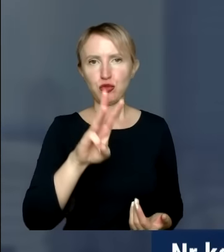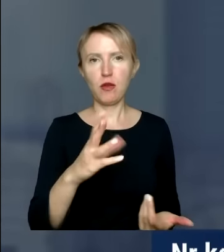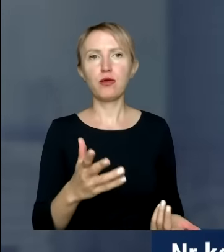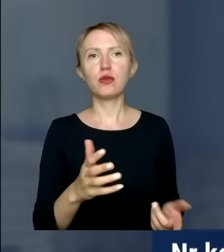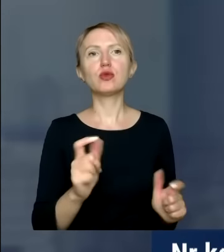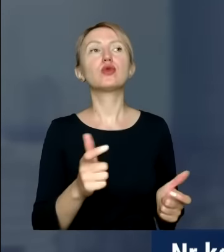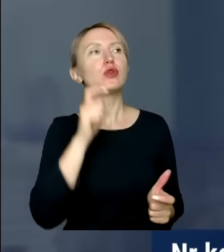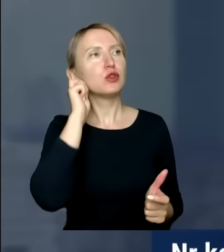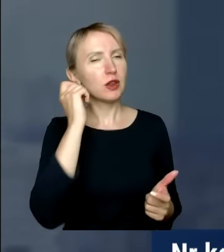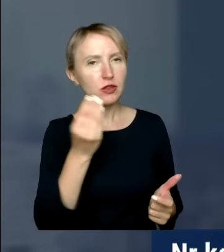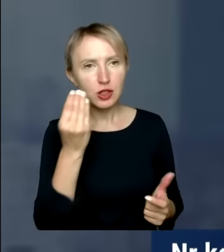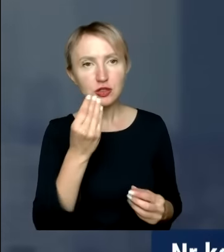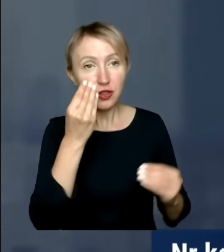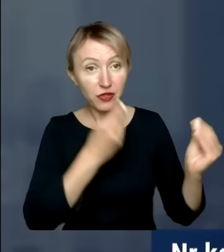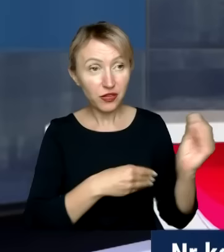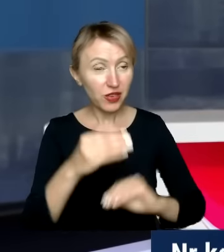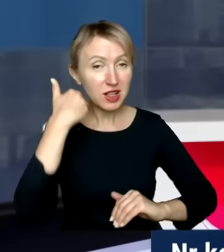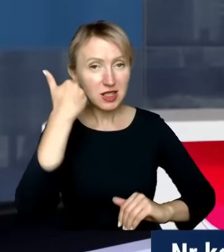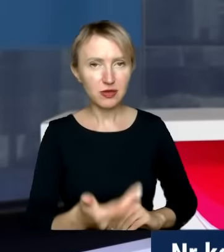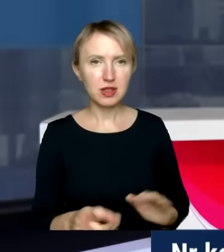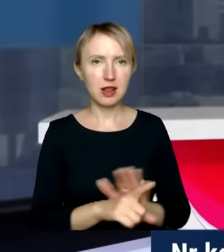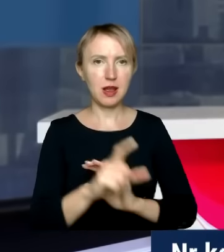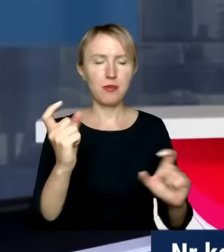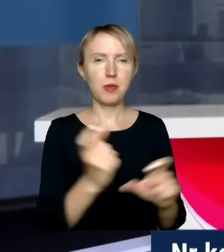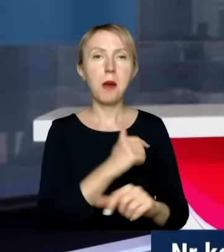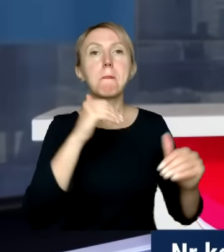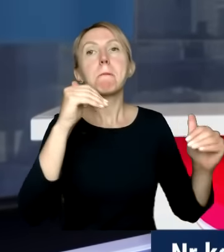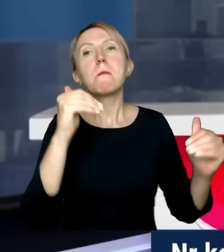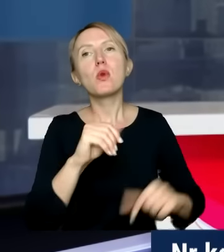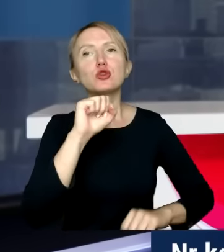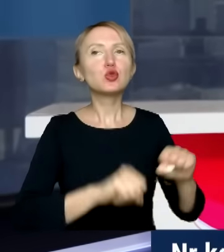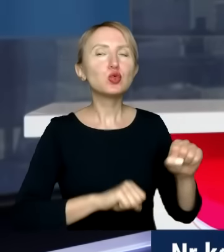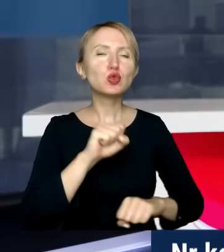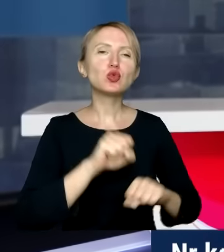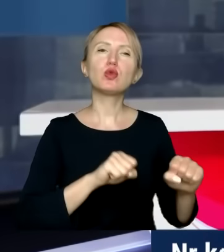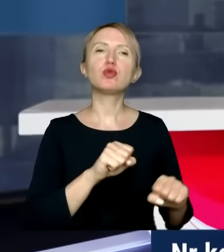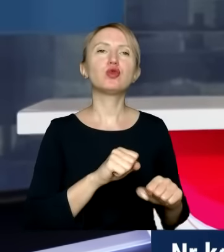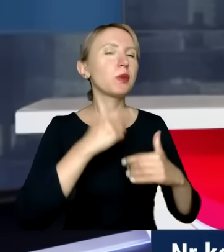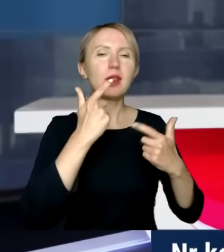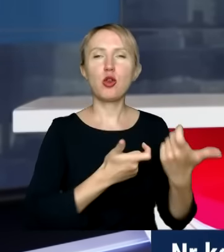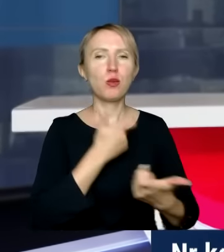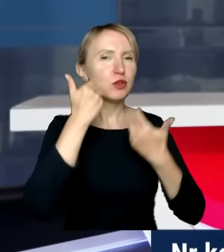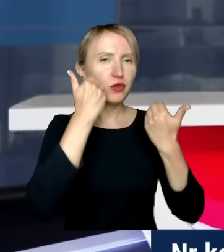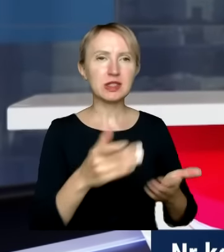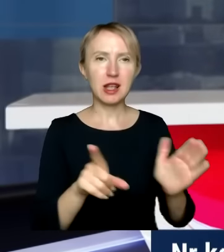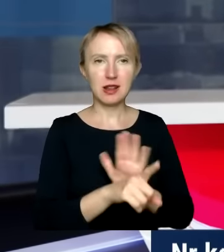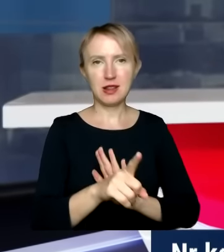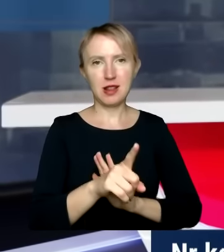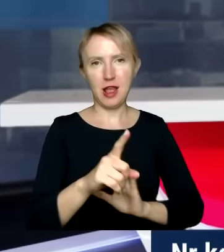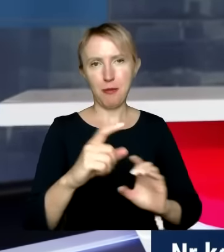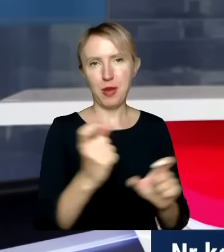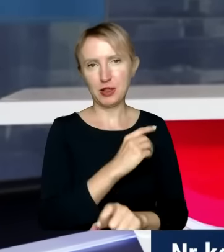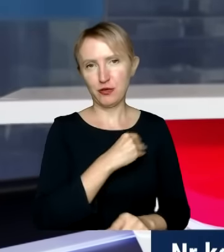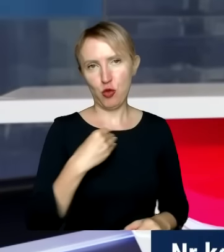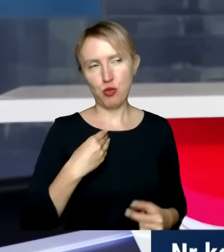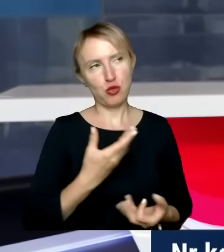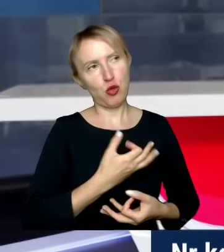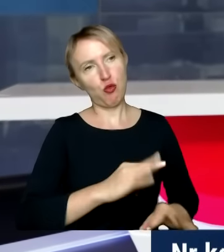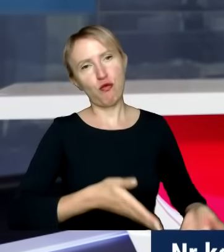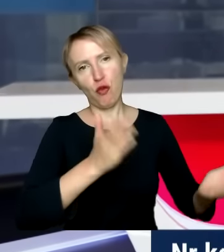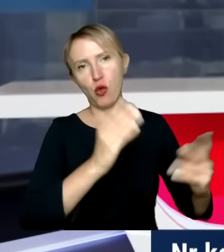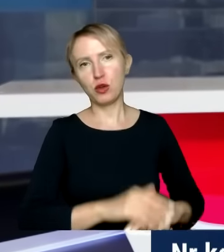dziewczynę żeby jeszcze bardziej skompromitować państwo może ten sąd w imię żeby nie skompromitować tego naszego kochanego państwa wypuścił ją No nie